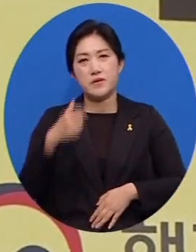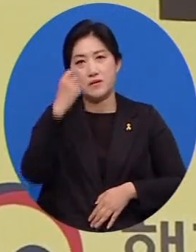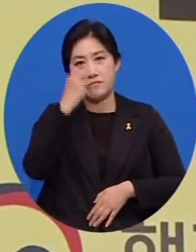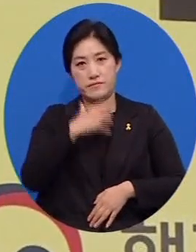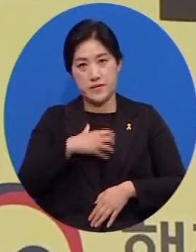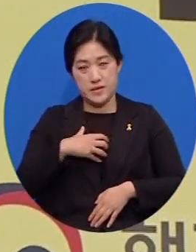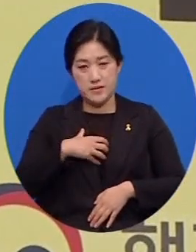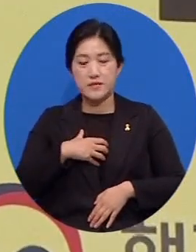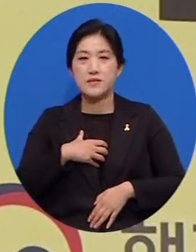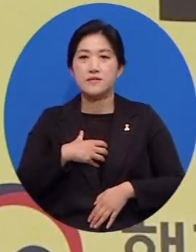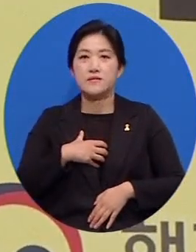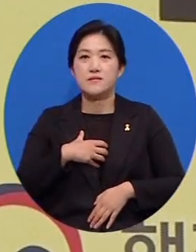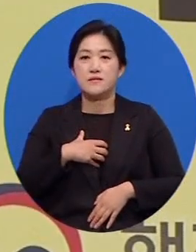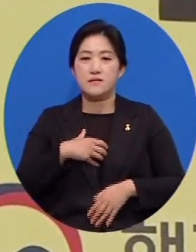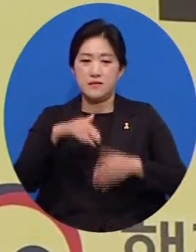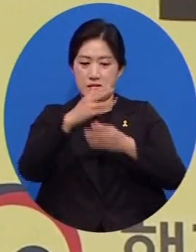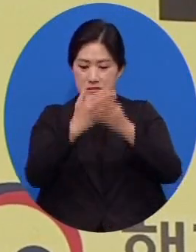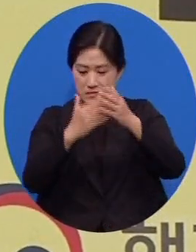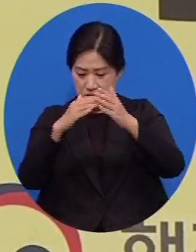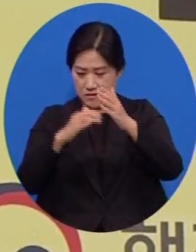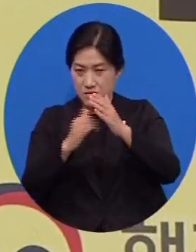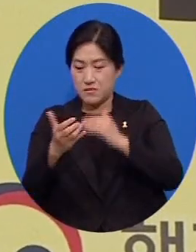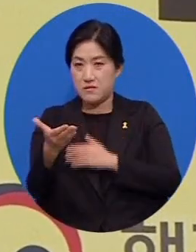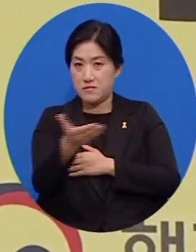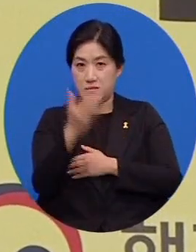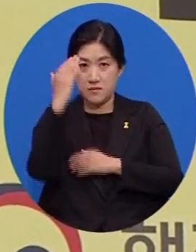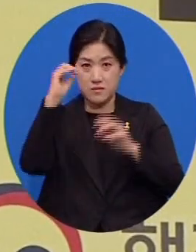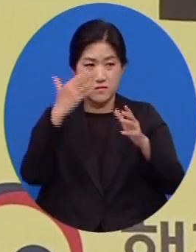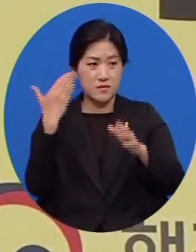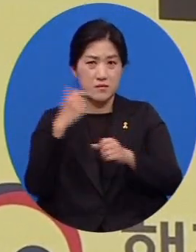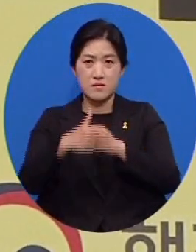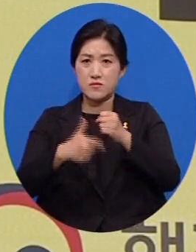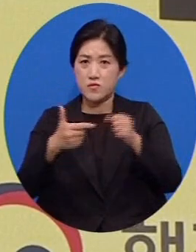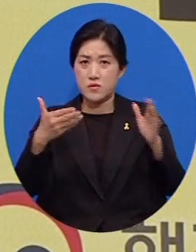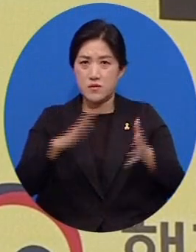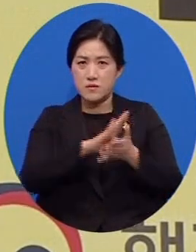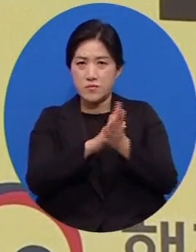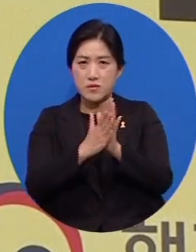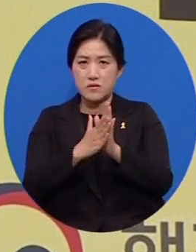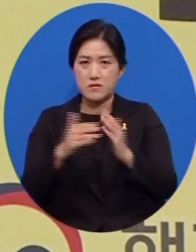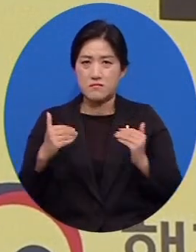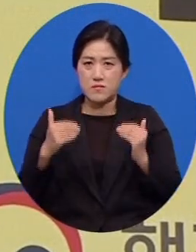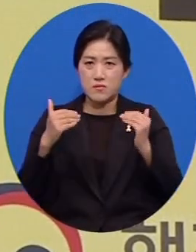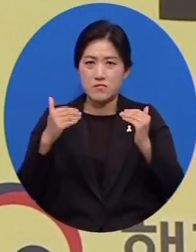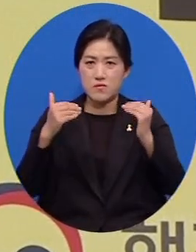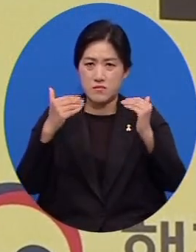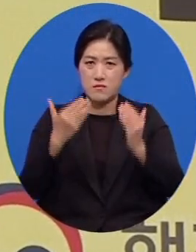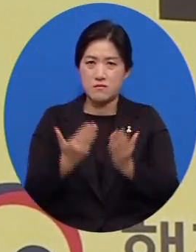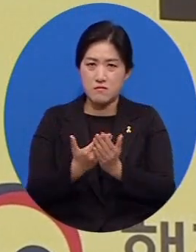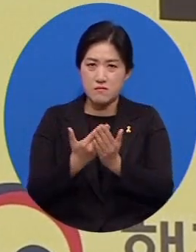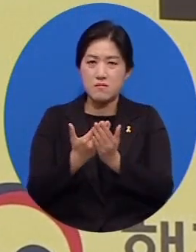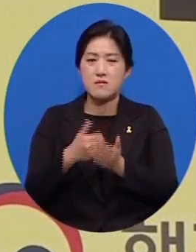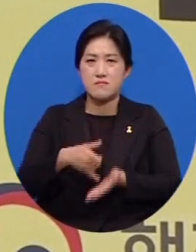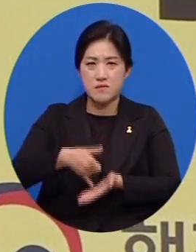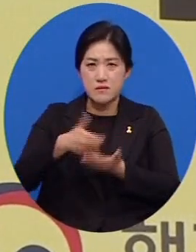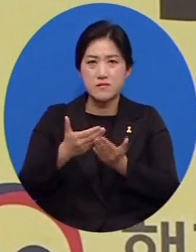유가족 여러분, 대한민국에게 지난 6년은 변화와 성숙의 시간이었습니다.